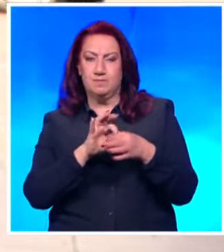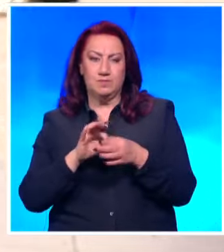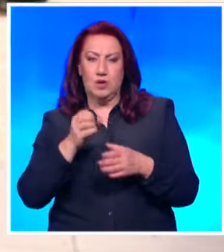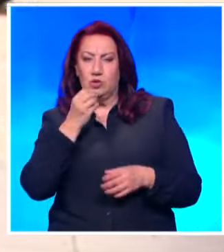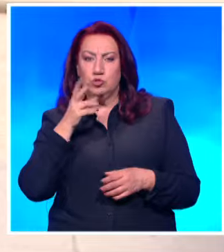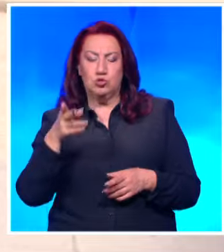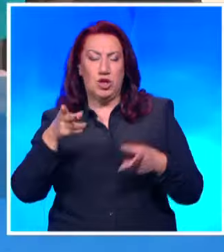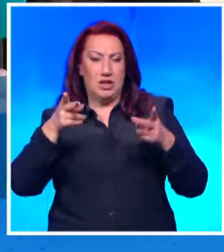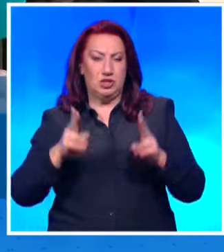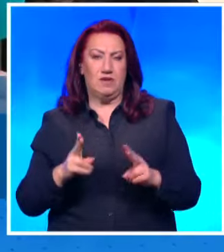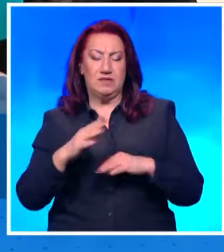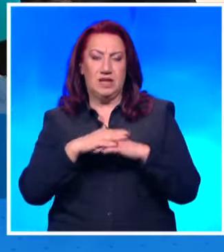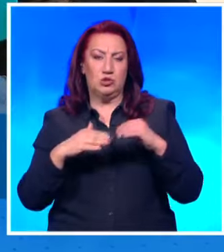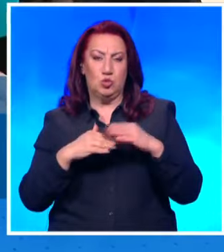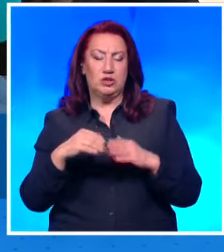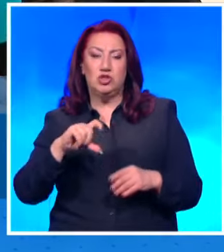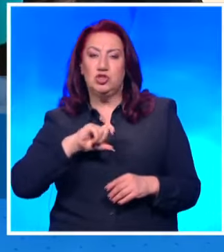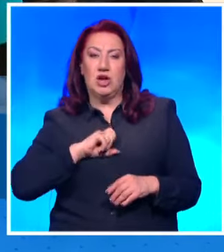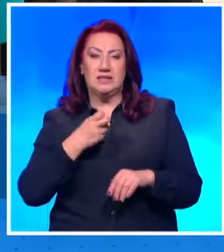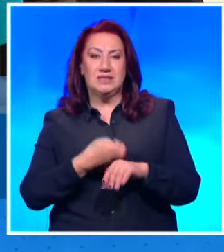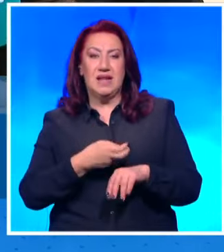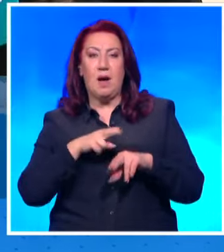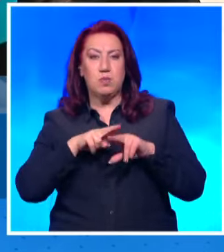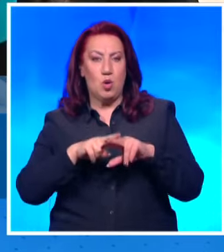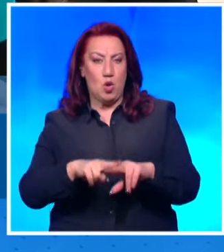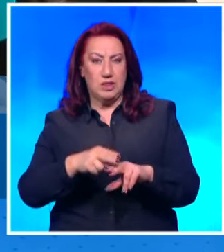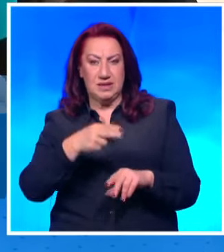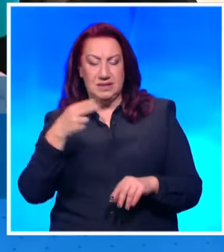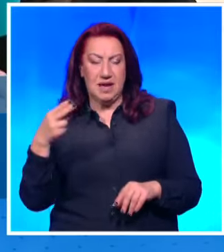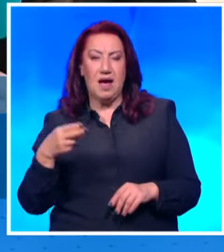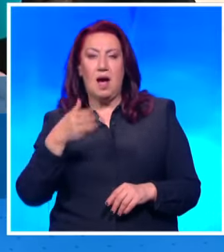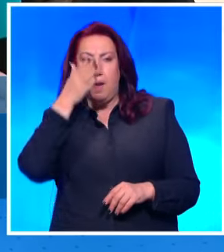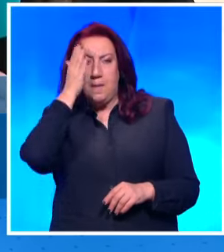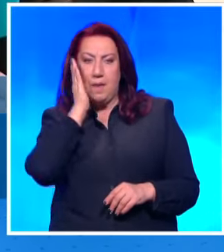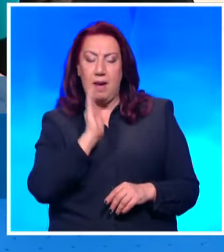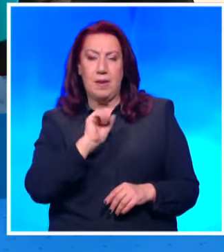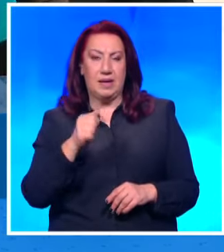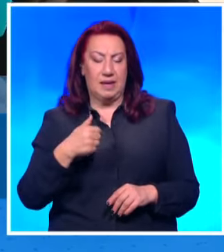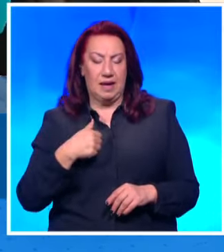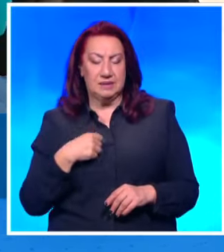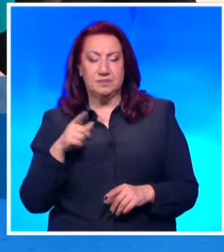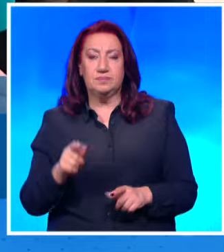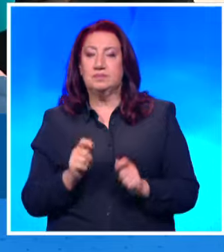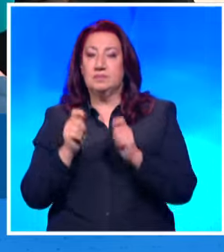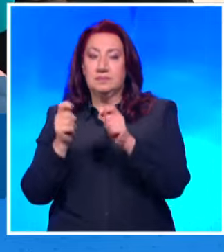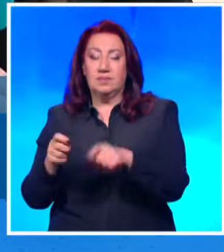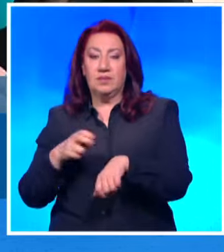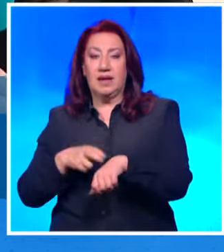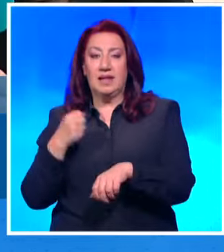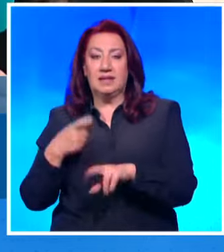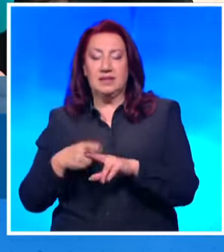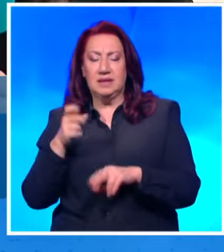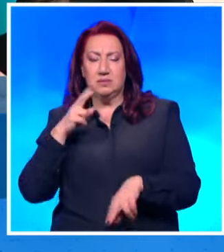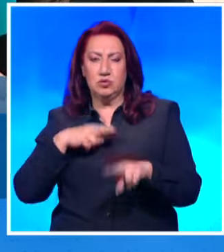на частната болница «Мама и аз». Освен това, Главчев е възложил и на ДАНС да провери действията на Здравната каса,